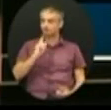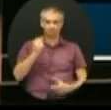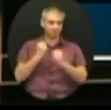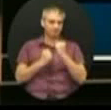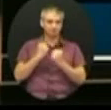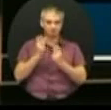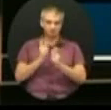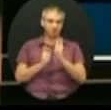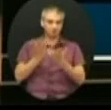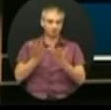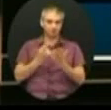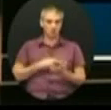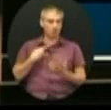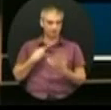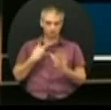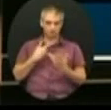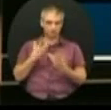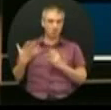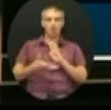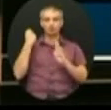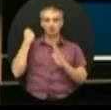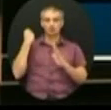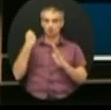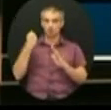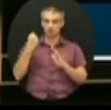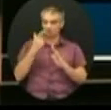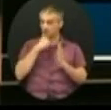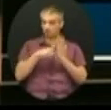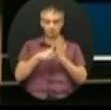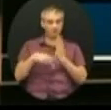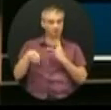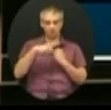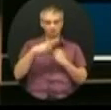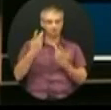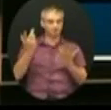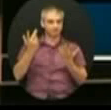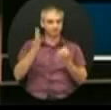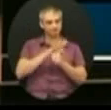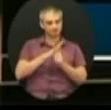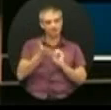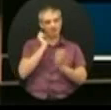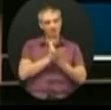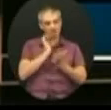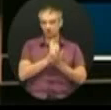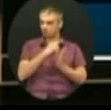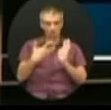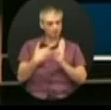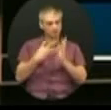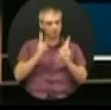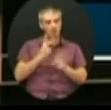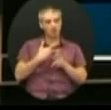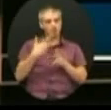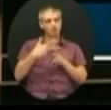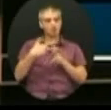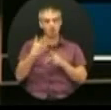הקשיים שאנשים חווים בהוצאה לפועל, ושהבנקים בעצם משדלים אותם לקחת הלוואות ולא בודקים את היכולת